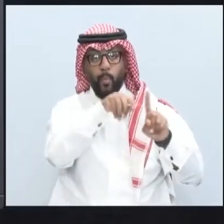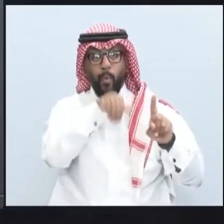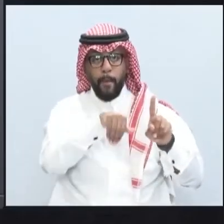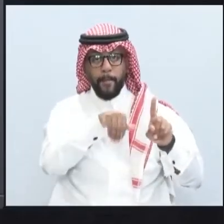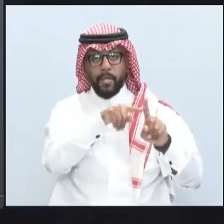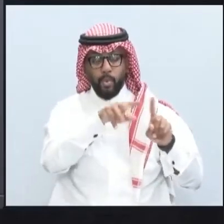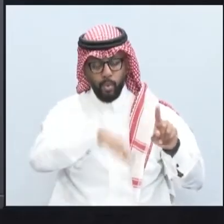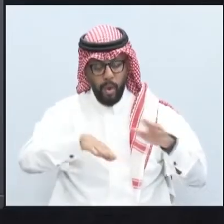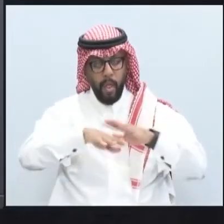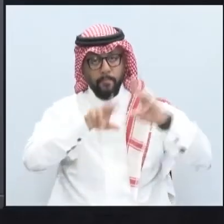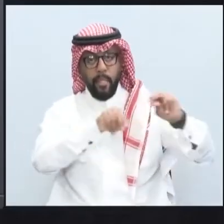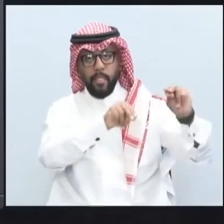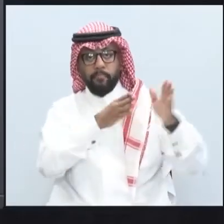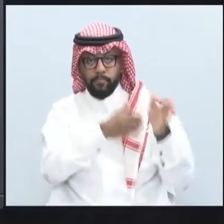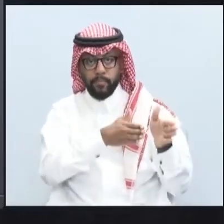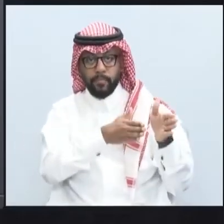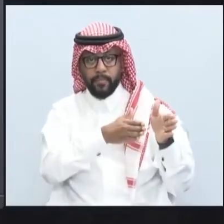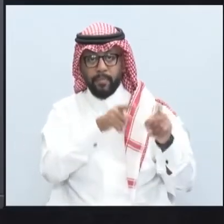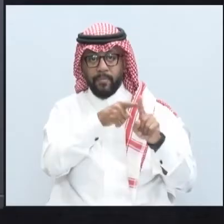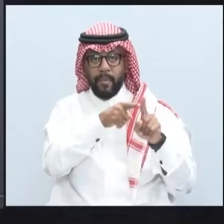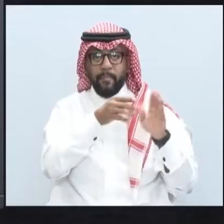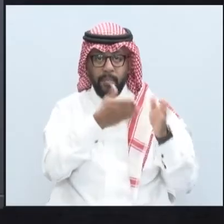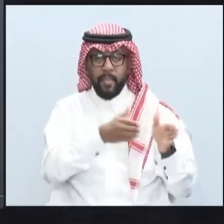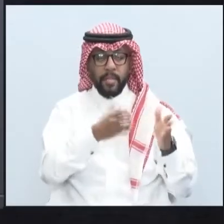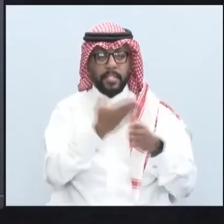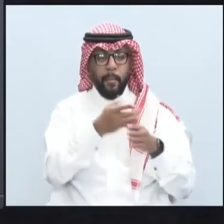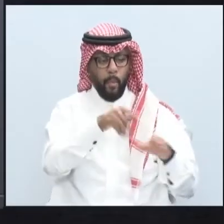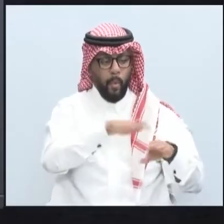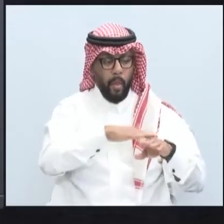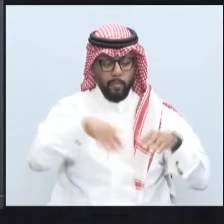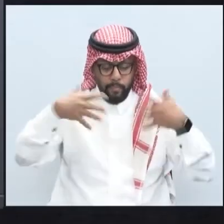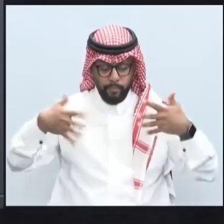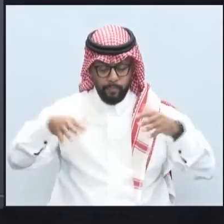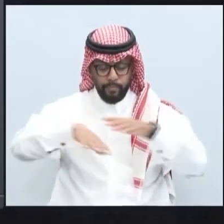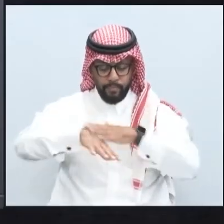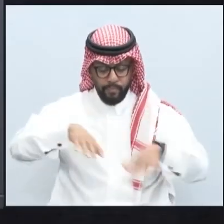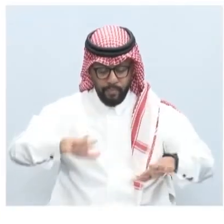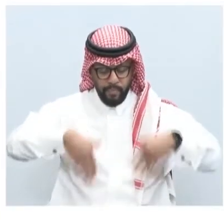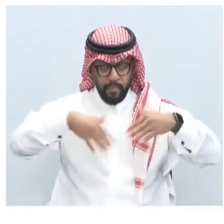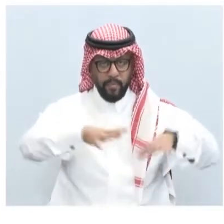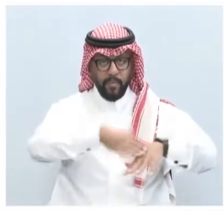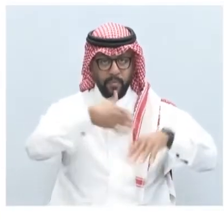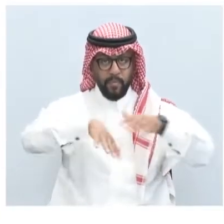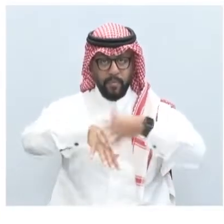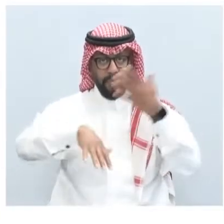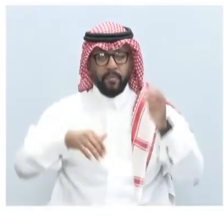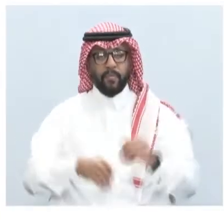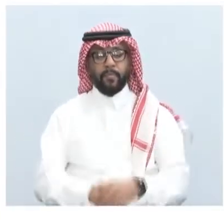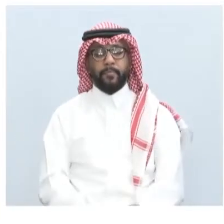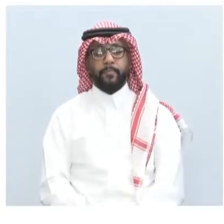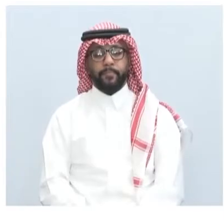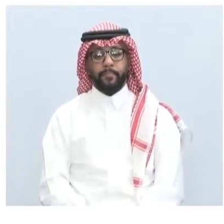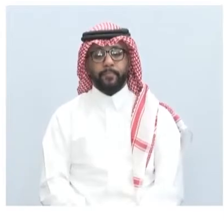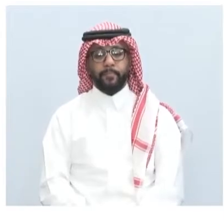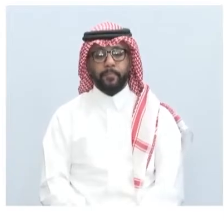ونحن نقتدي بالنبي صلى الله عليه وسلم فاذن يا ابناء بارك الله فيكم حكم